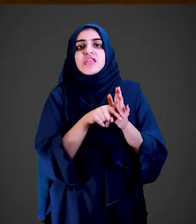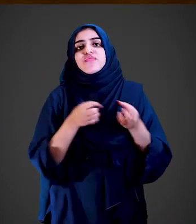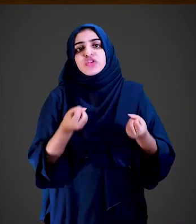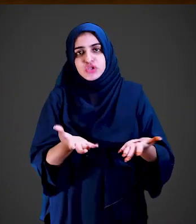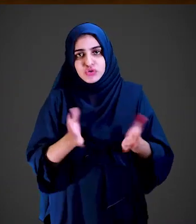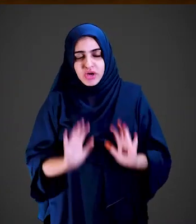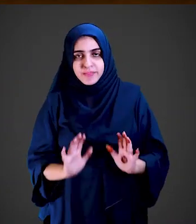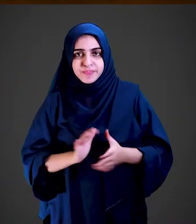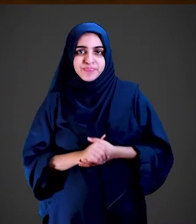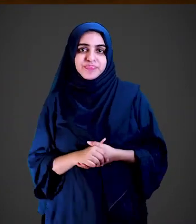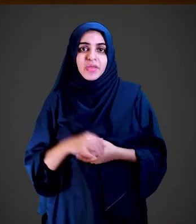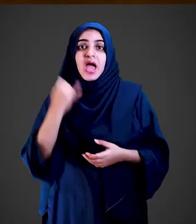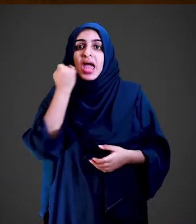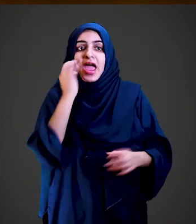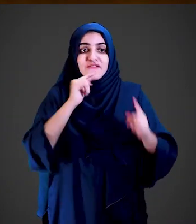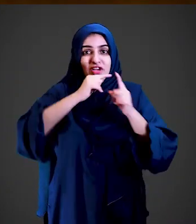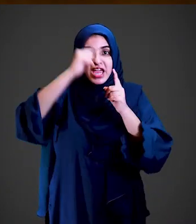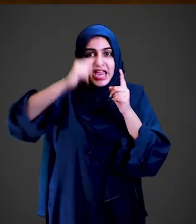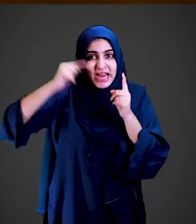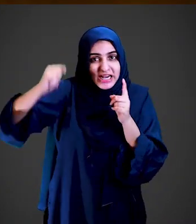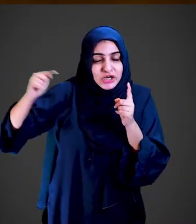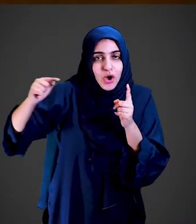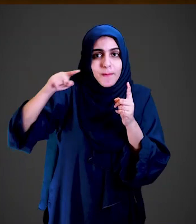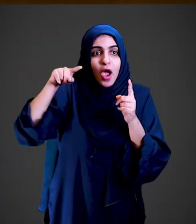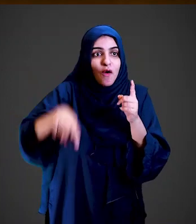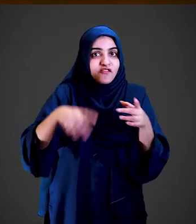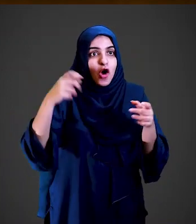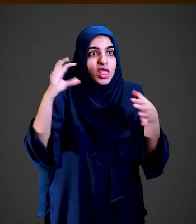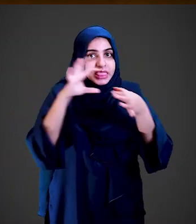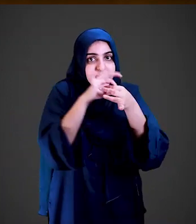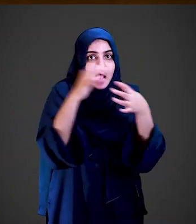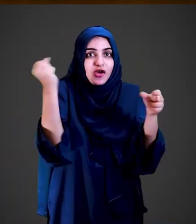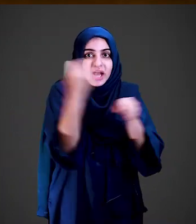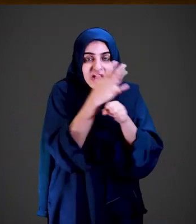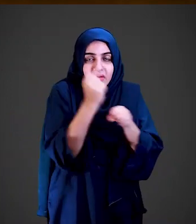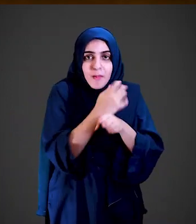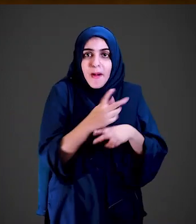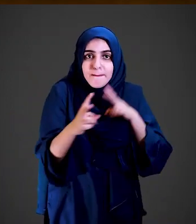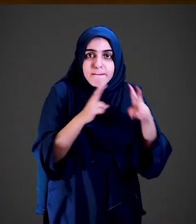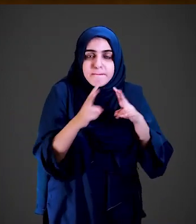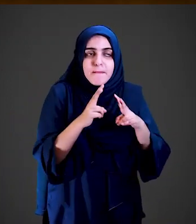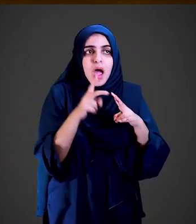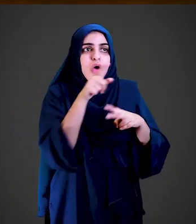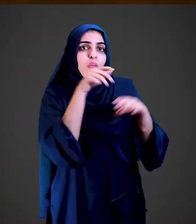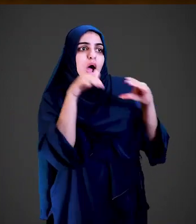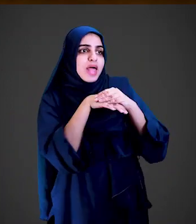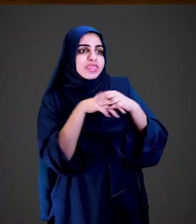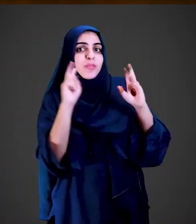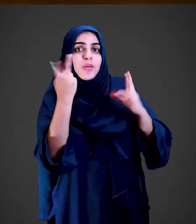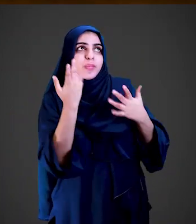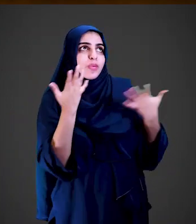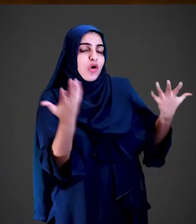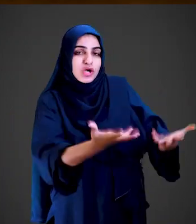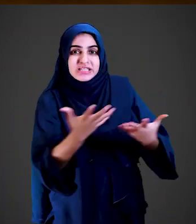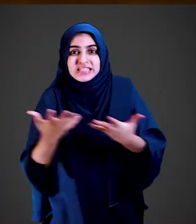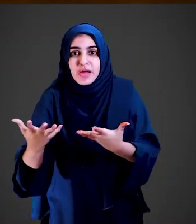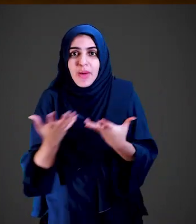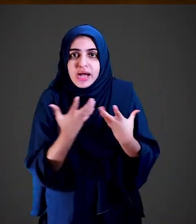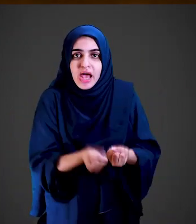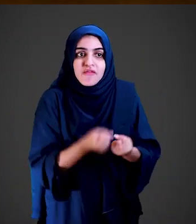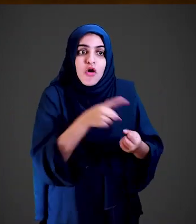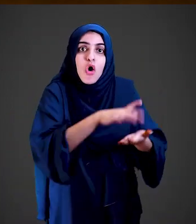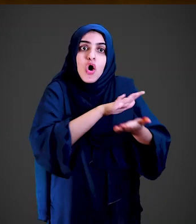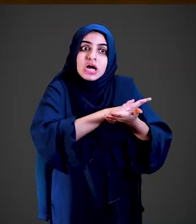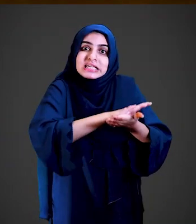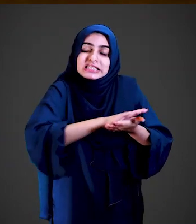ایکنومک گورننس کی یا معاشی گورننس کی بات کریں تو اس میں یہ ہوتا ہے کہ جو آپ کی وسائل ہیں ان کو شفاف